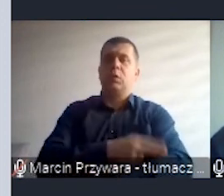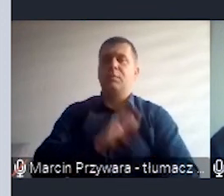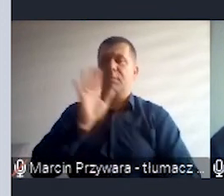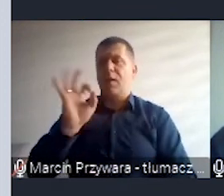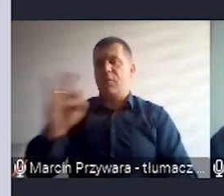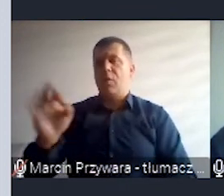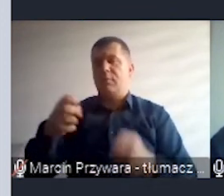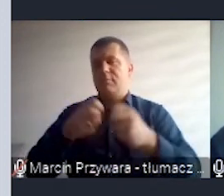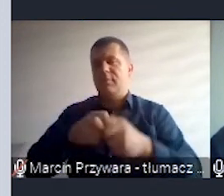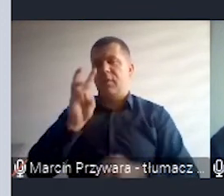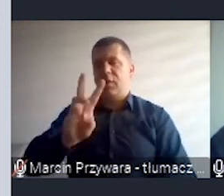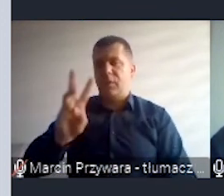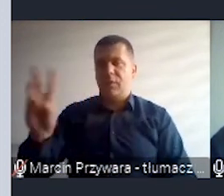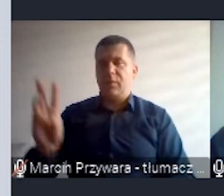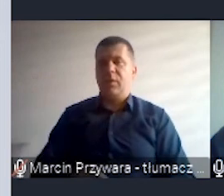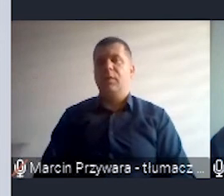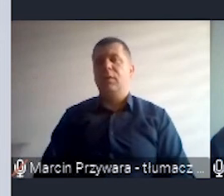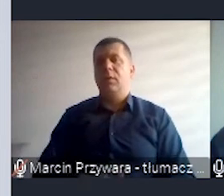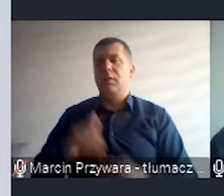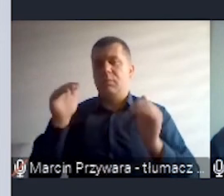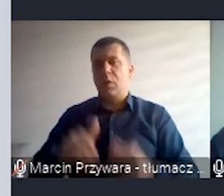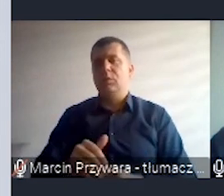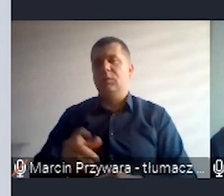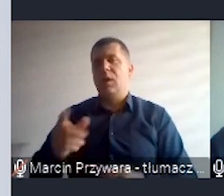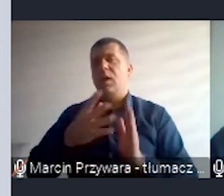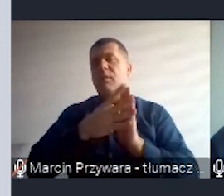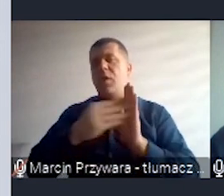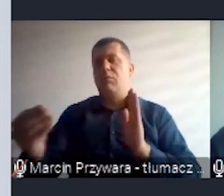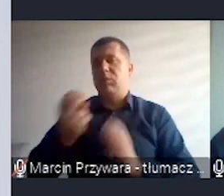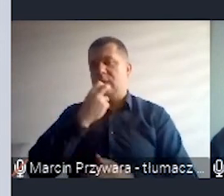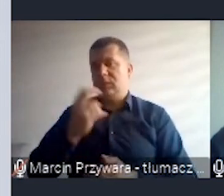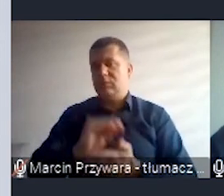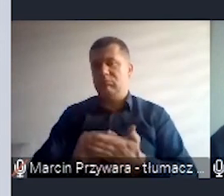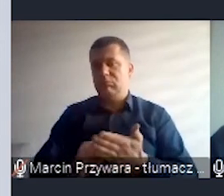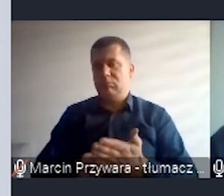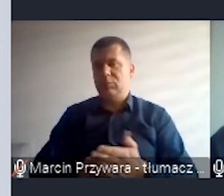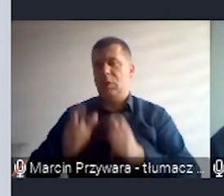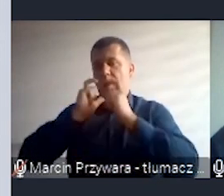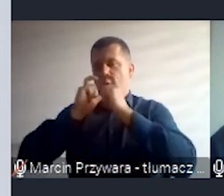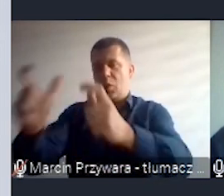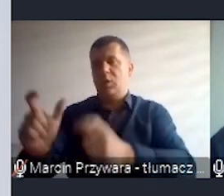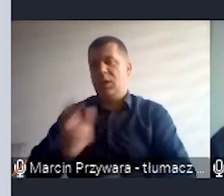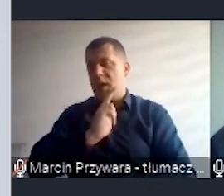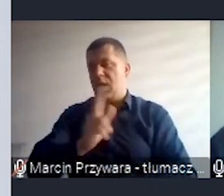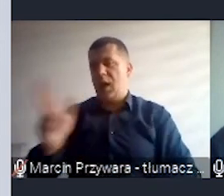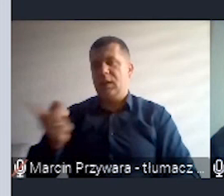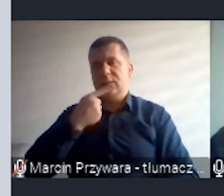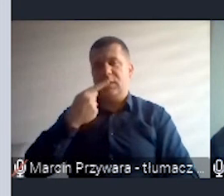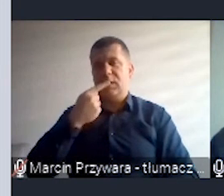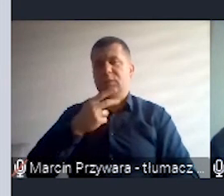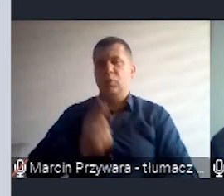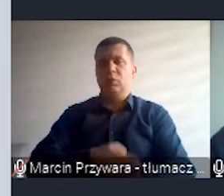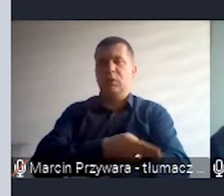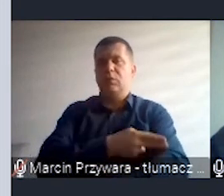swoje strony internetowe, na których można przy pomocy formularza elektronicznego zgłosić w każdym języku